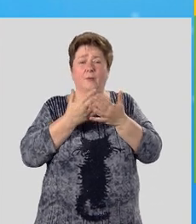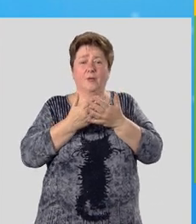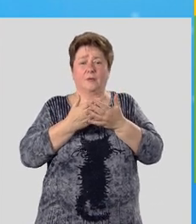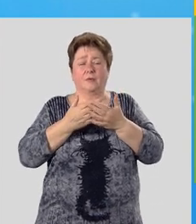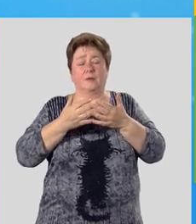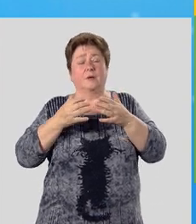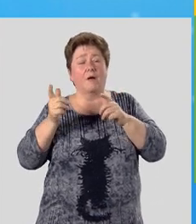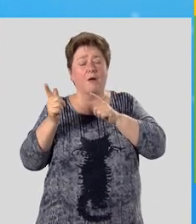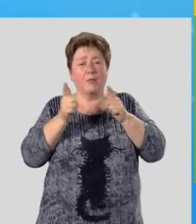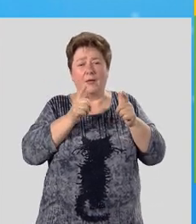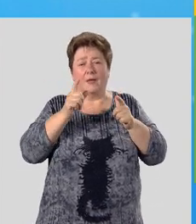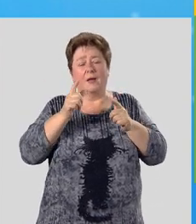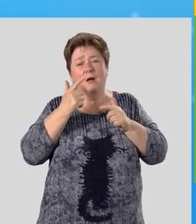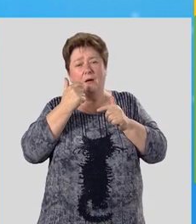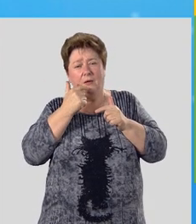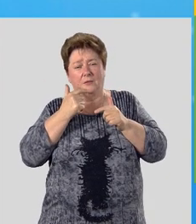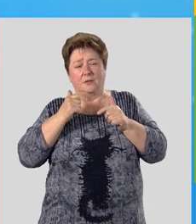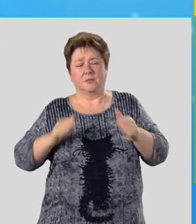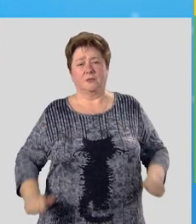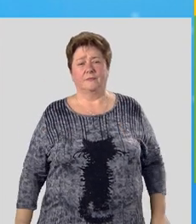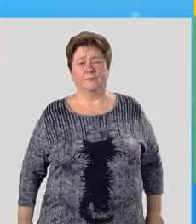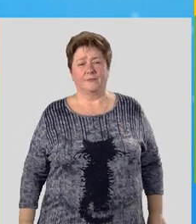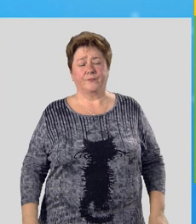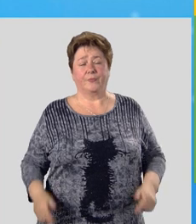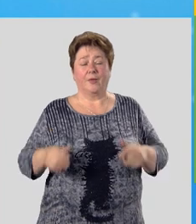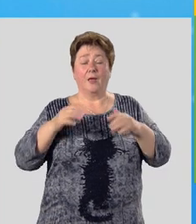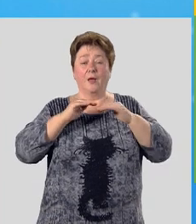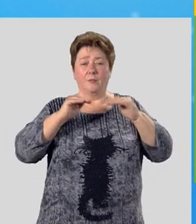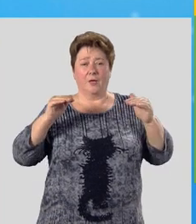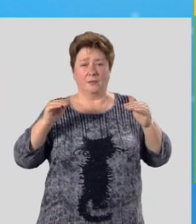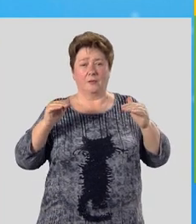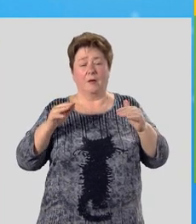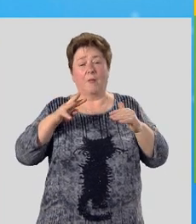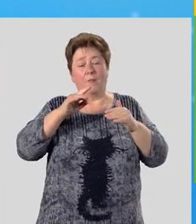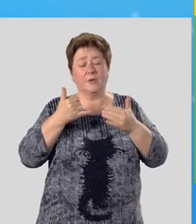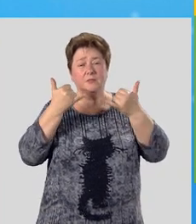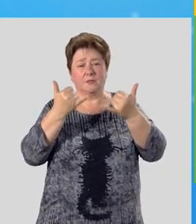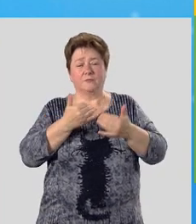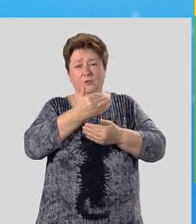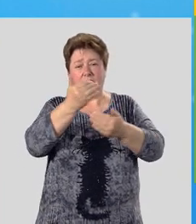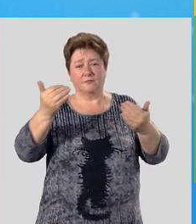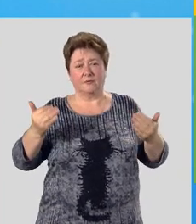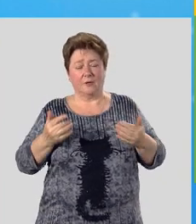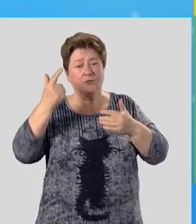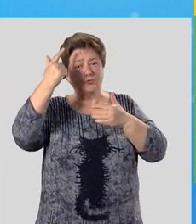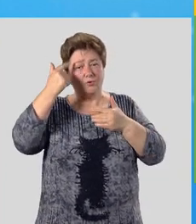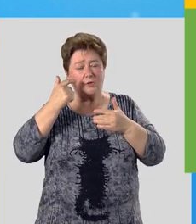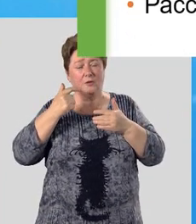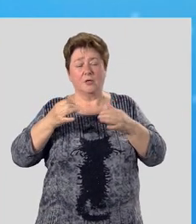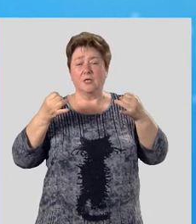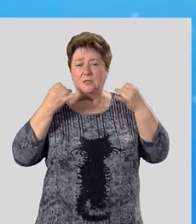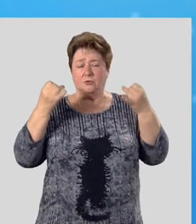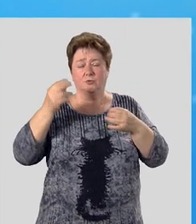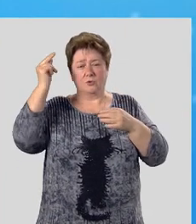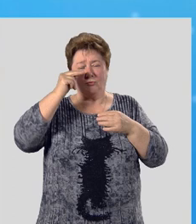например, зрелых эритроцитов. Итак, ребята, мы сегодня с вами узнали